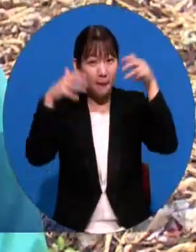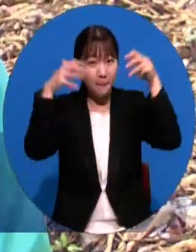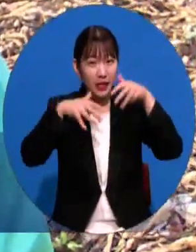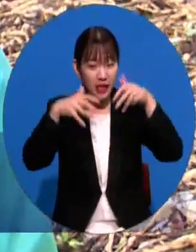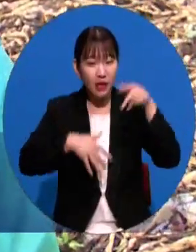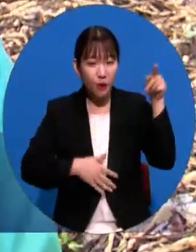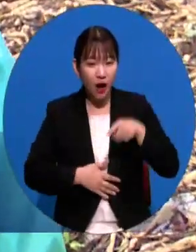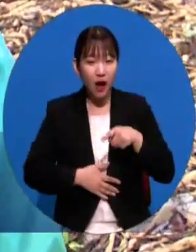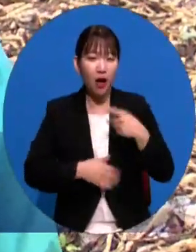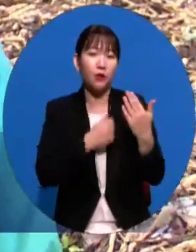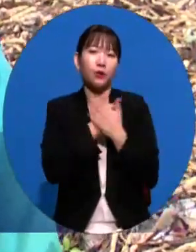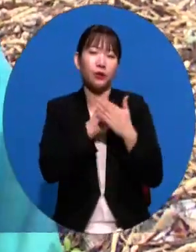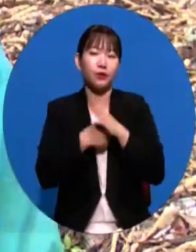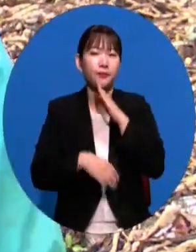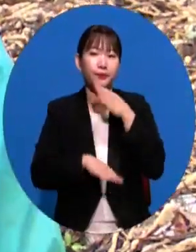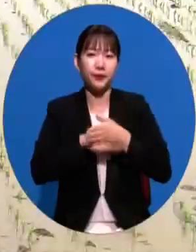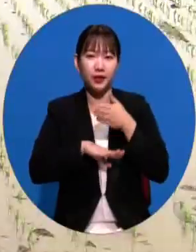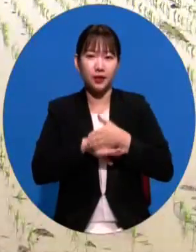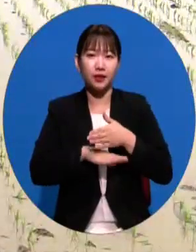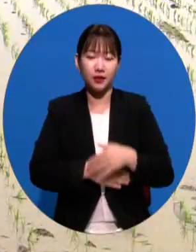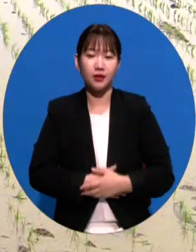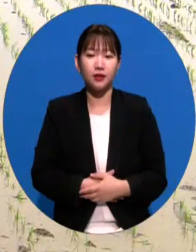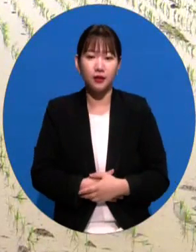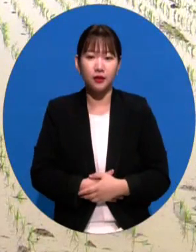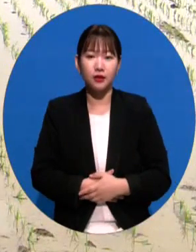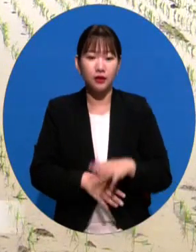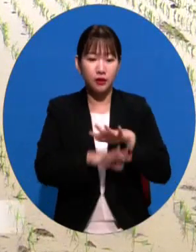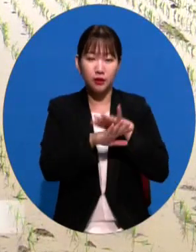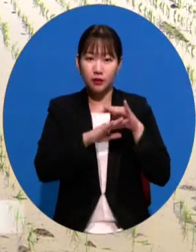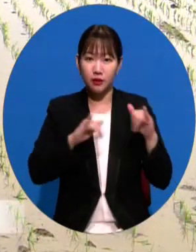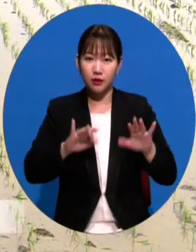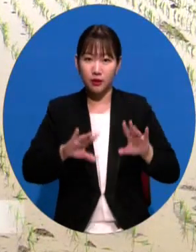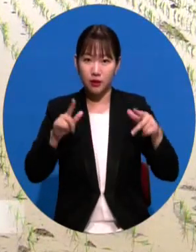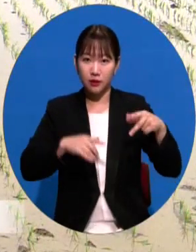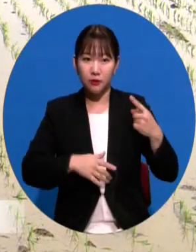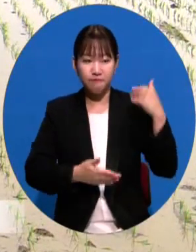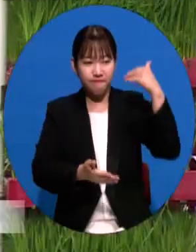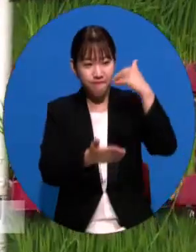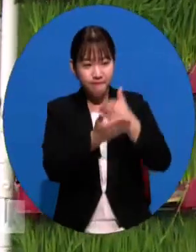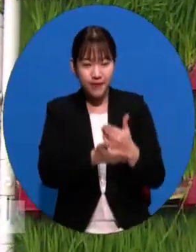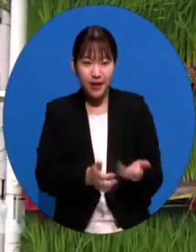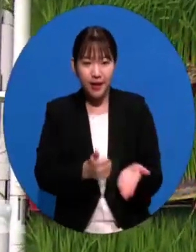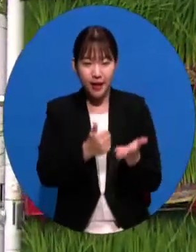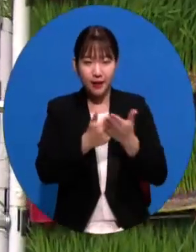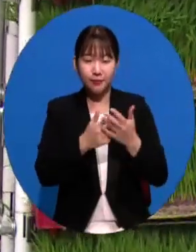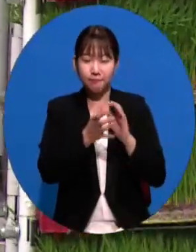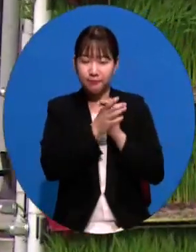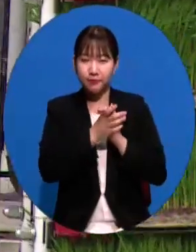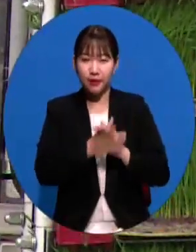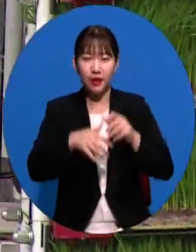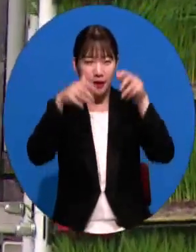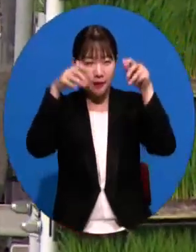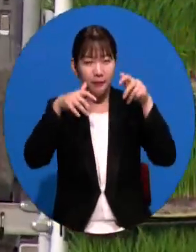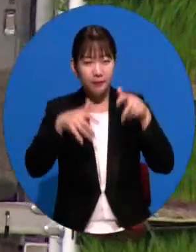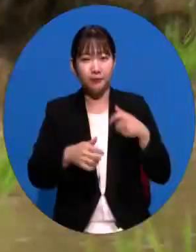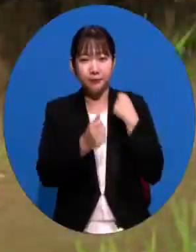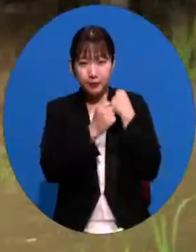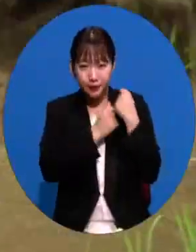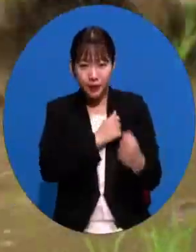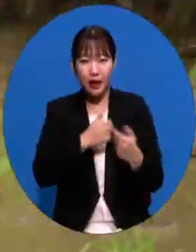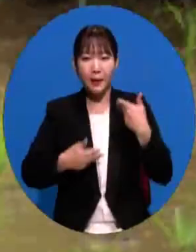나오는데 이렇게 도와주면서 정말로 고맙지요 농민들은 올해도 풍년을 기원하며 쉴새없이 쏟아지는 비에도